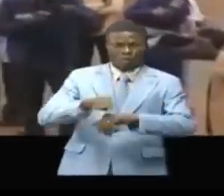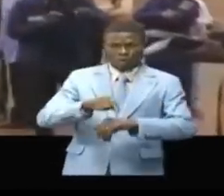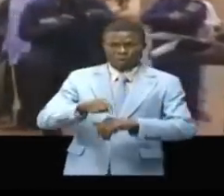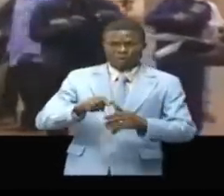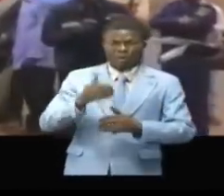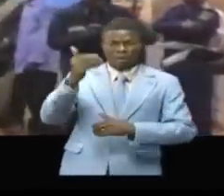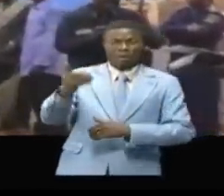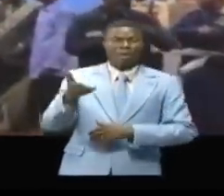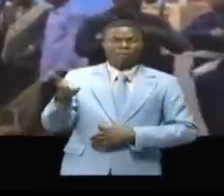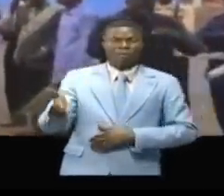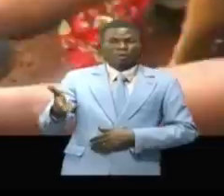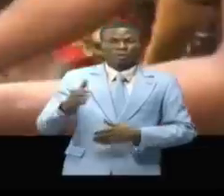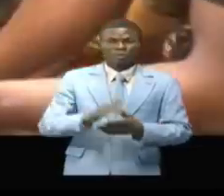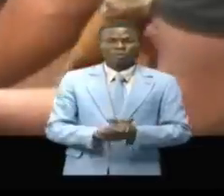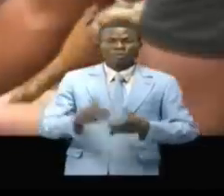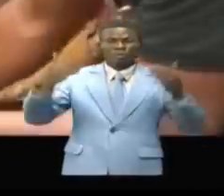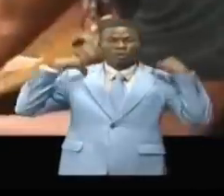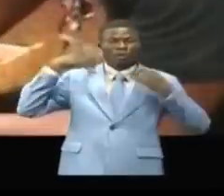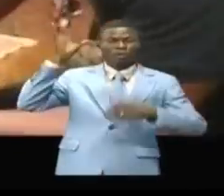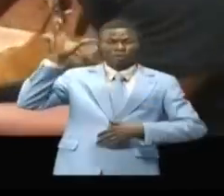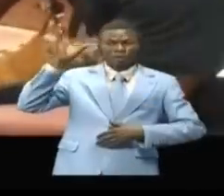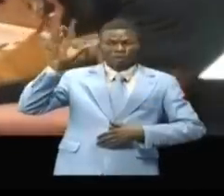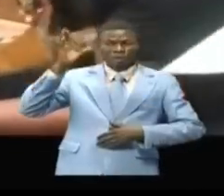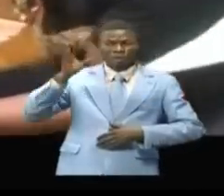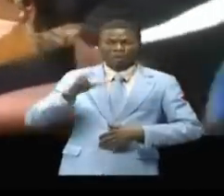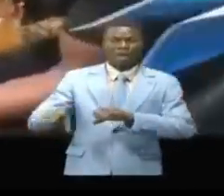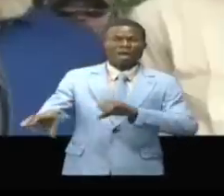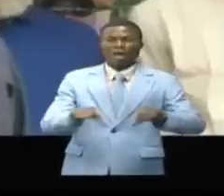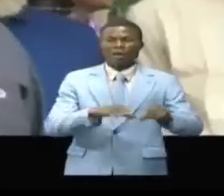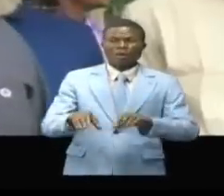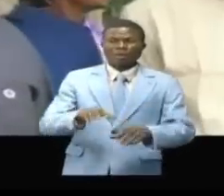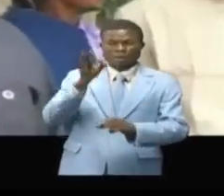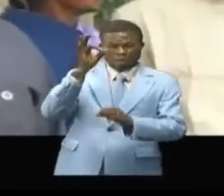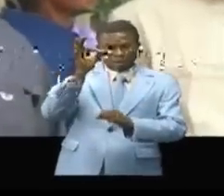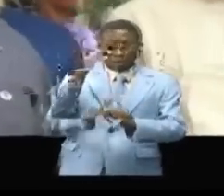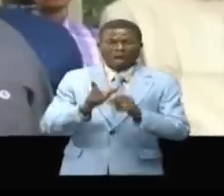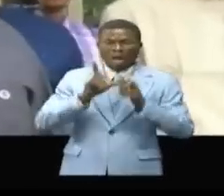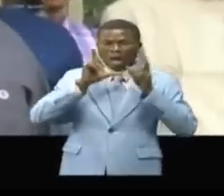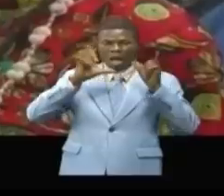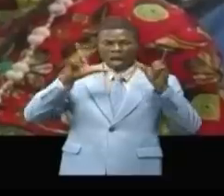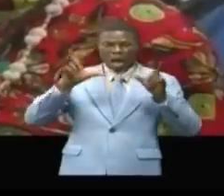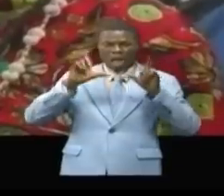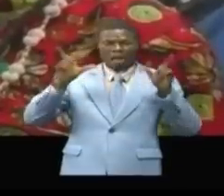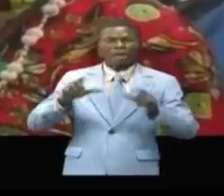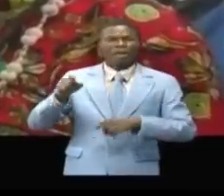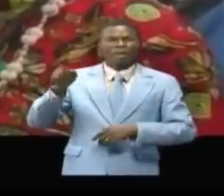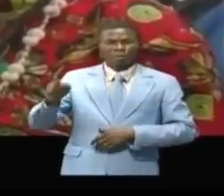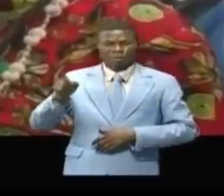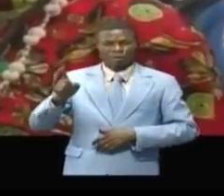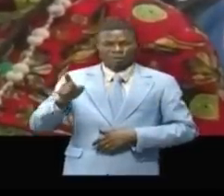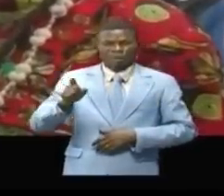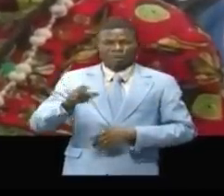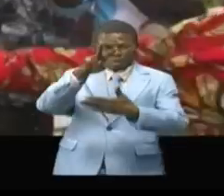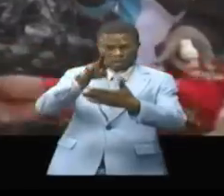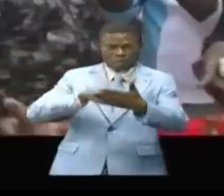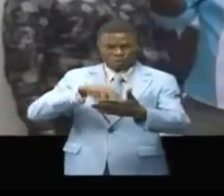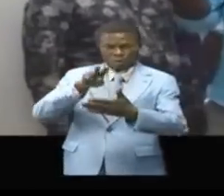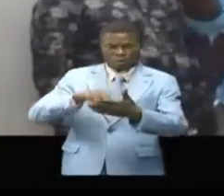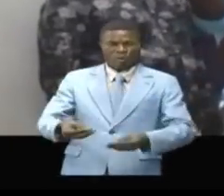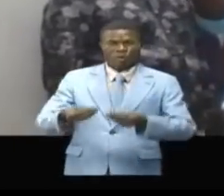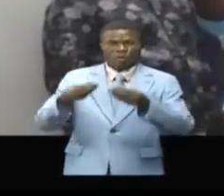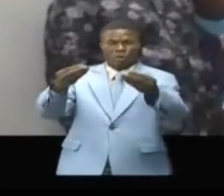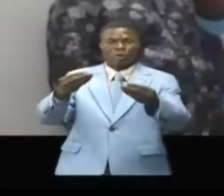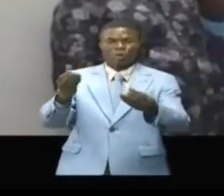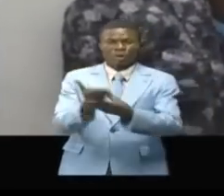Patrick Mathias Kabeya Machabidi, ils ont fait quelques cérémonies en différentes langues du Grand Kassai avant de lire et lui remettre